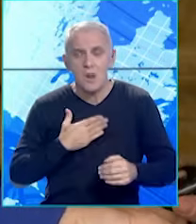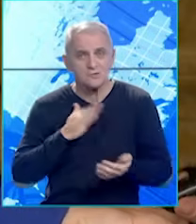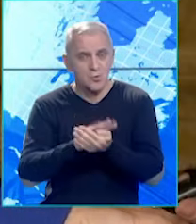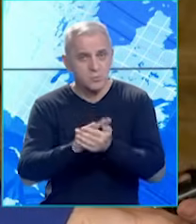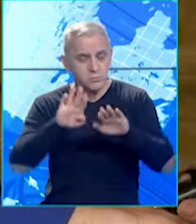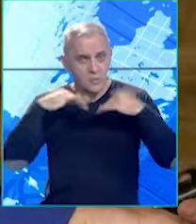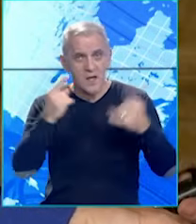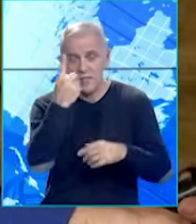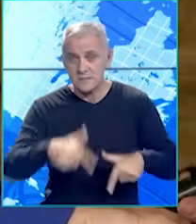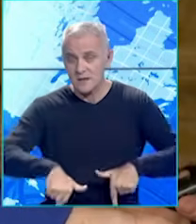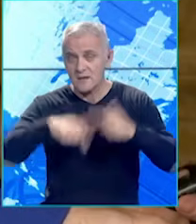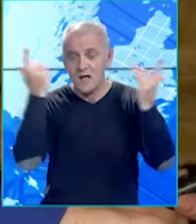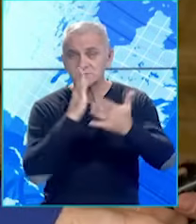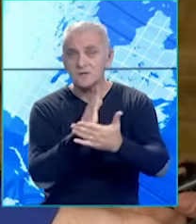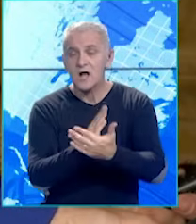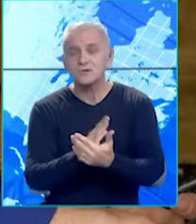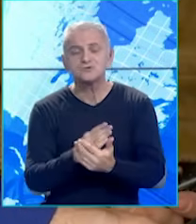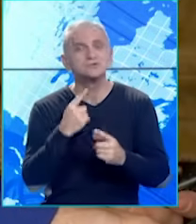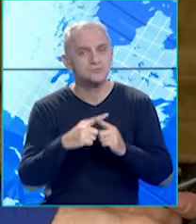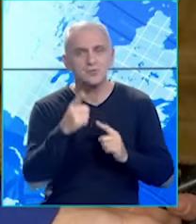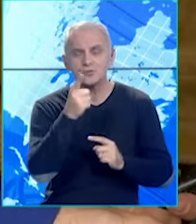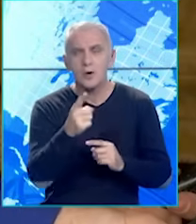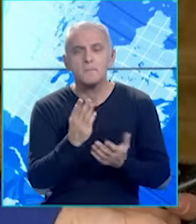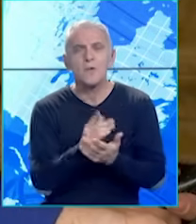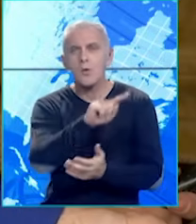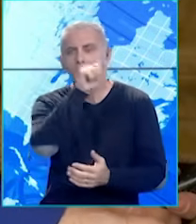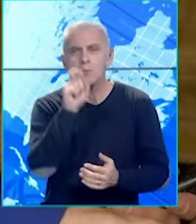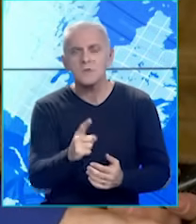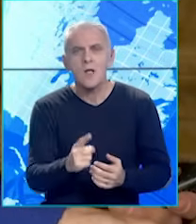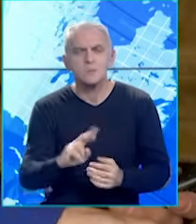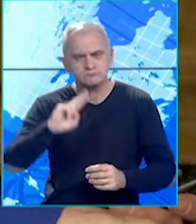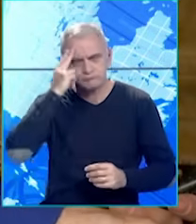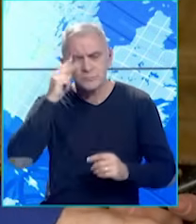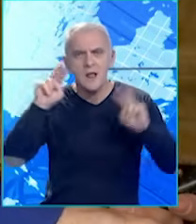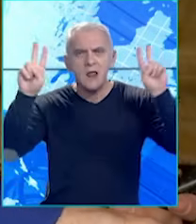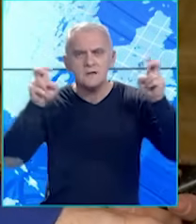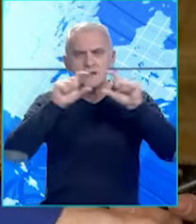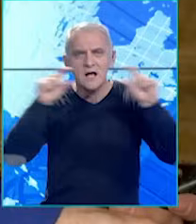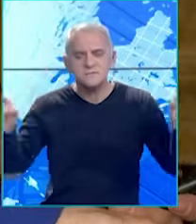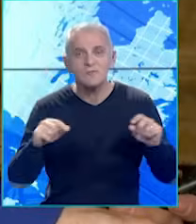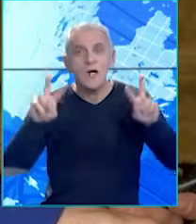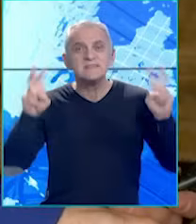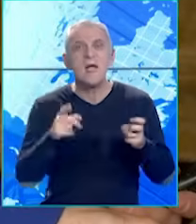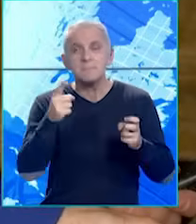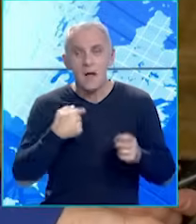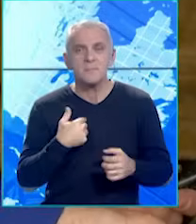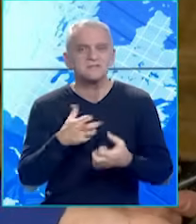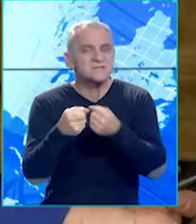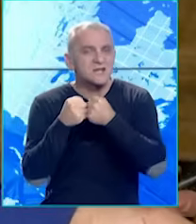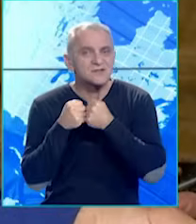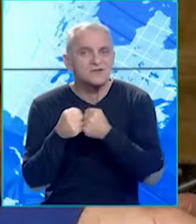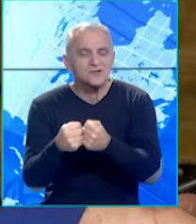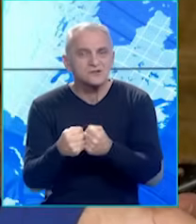jasan način, upravo zato što je u pitanju jedan kultni naslov i tema i mi se držimo